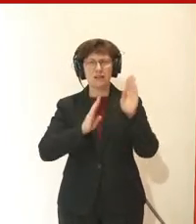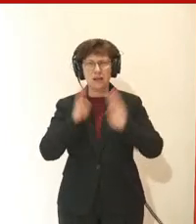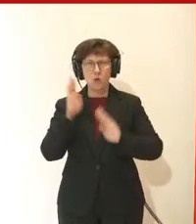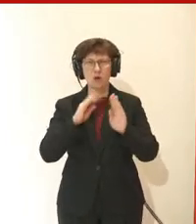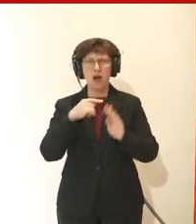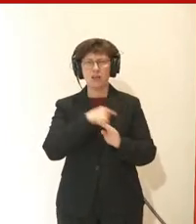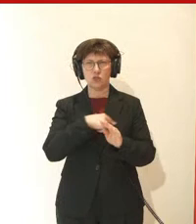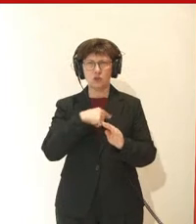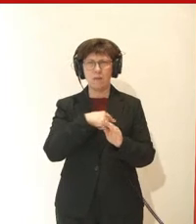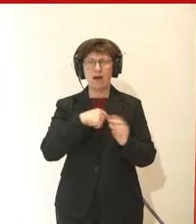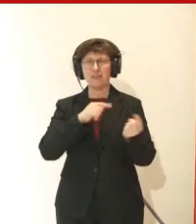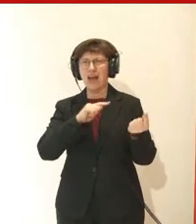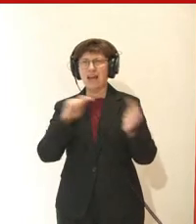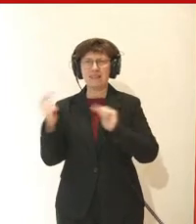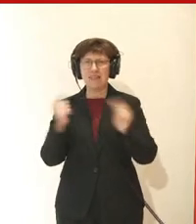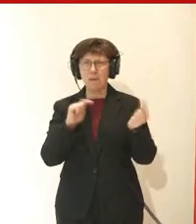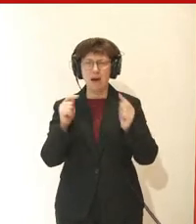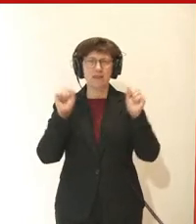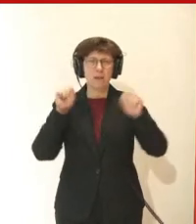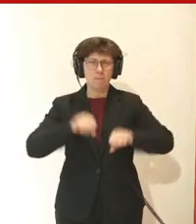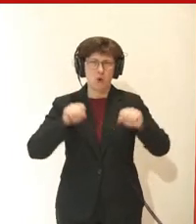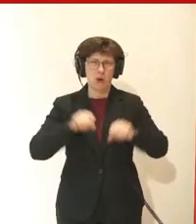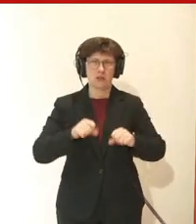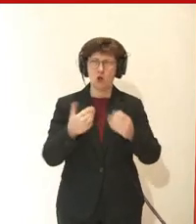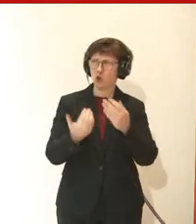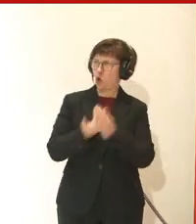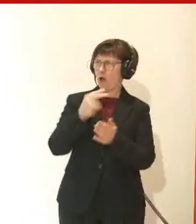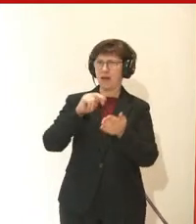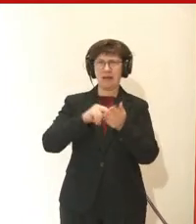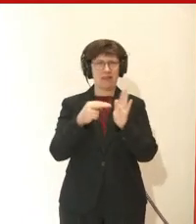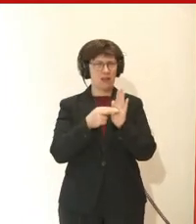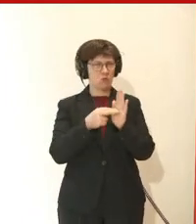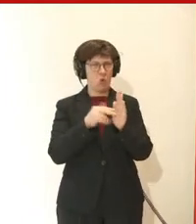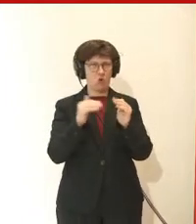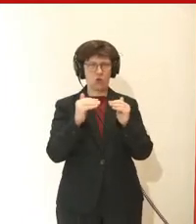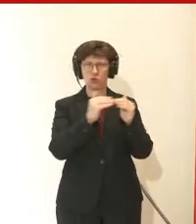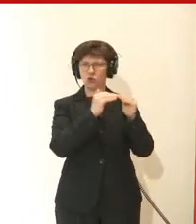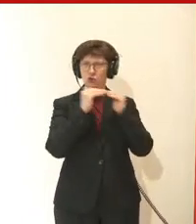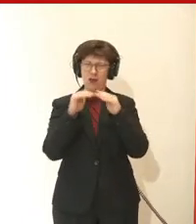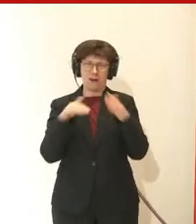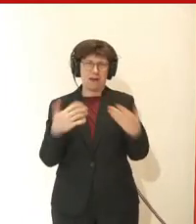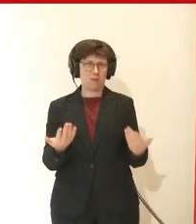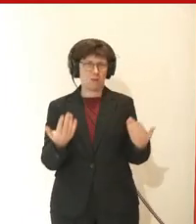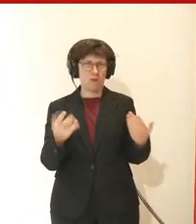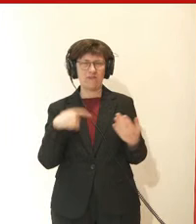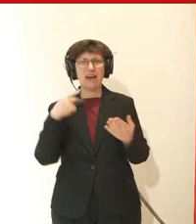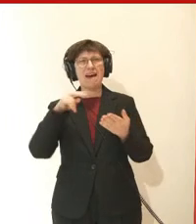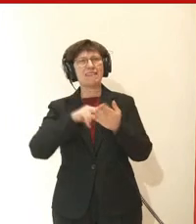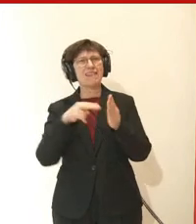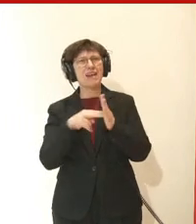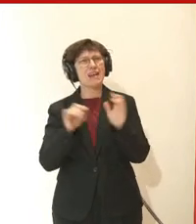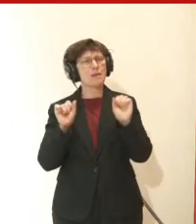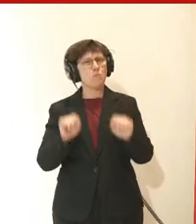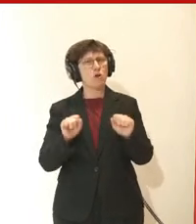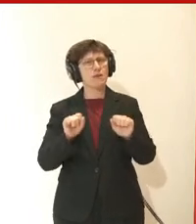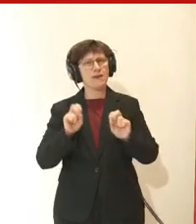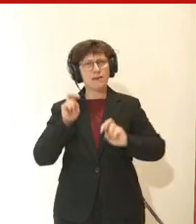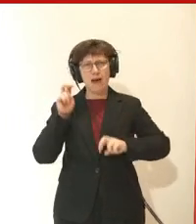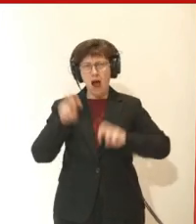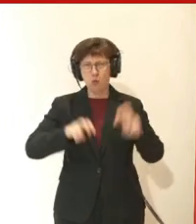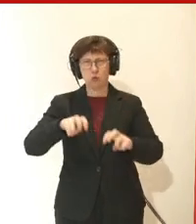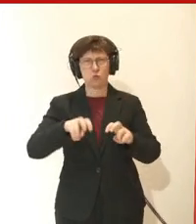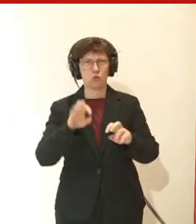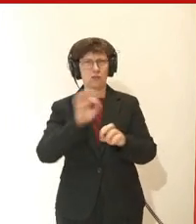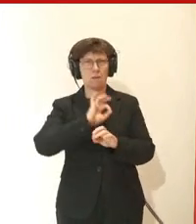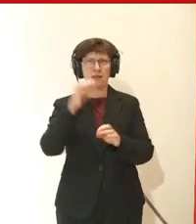partei debatte möglich macht auf dem neuesten technologischen standard und dass wir die technik als unsere möglichkeit für eine bessere